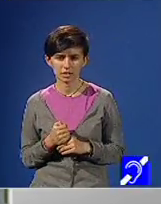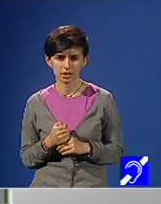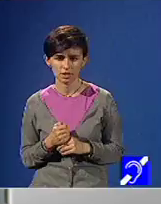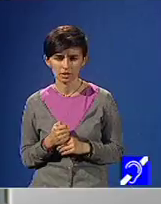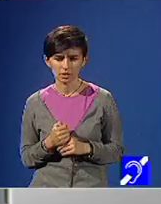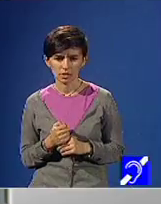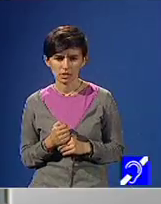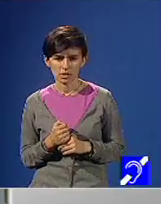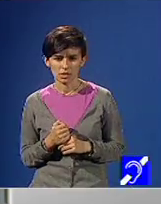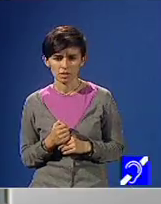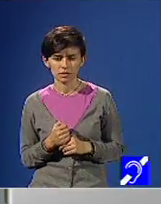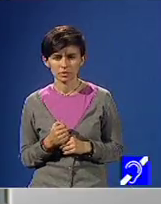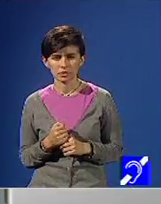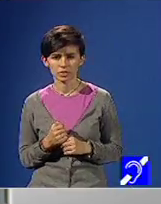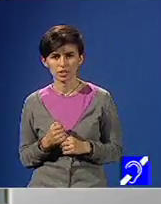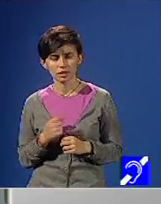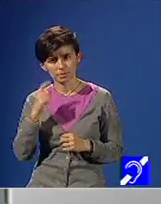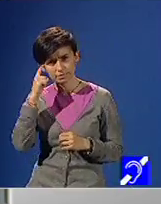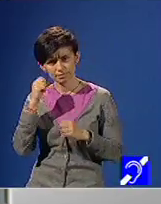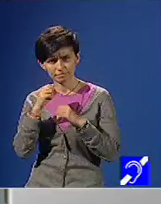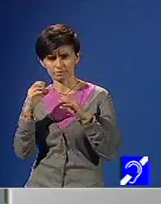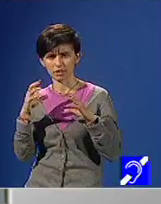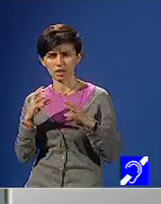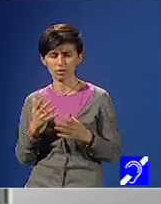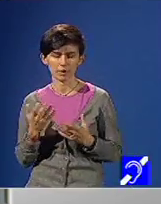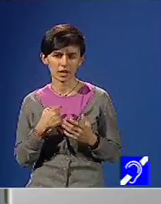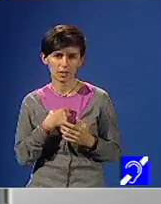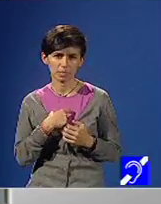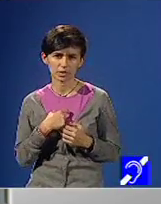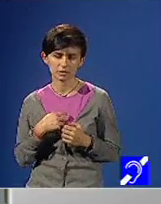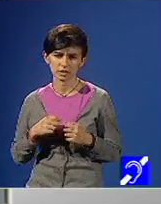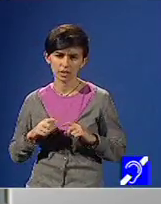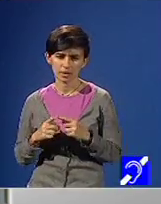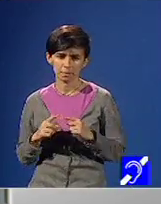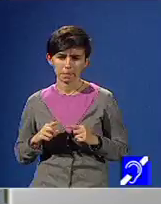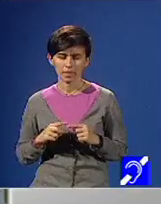știu, traumatisme, de exemplu, sau leziuni, care sigur că pot să producă o